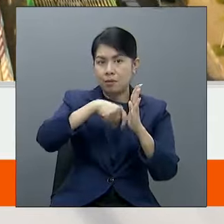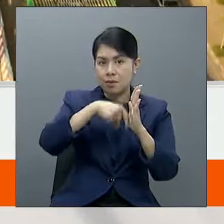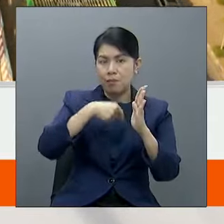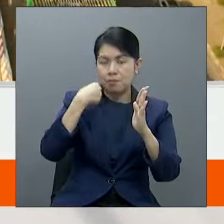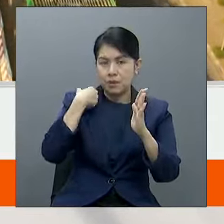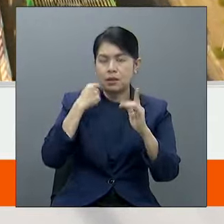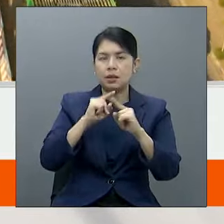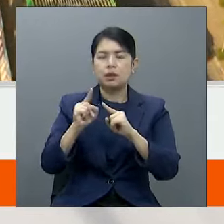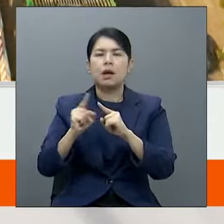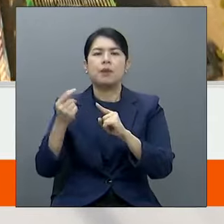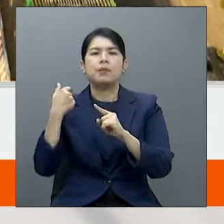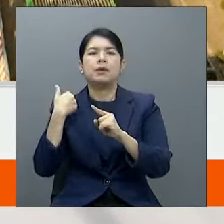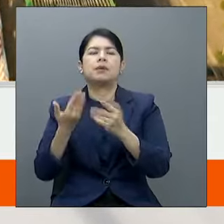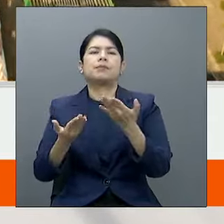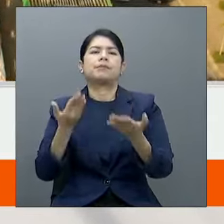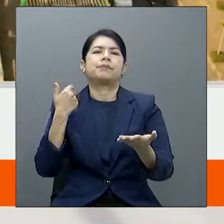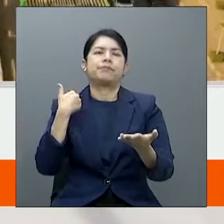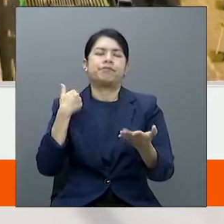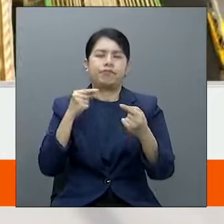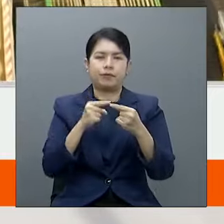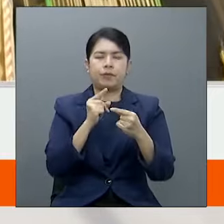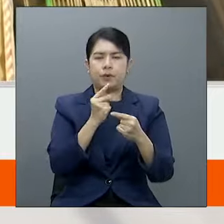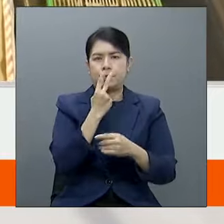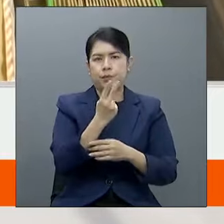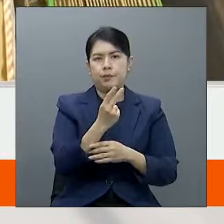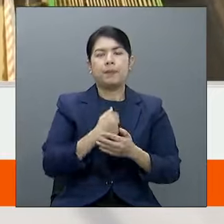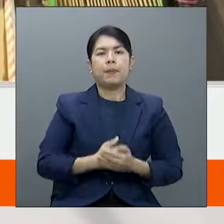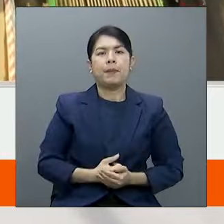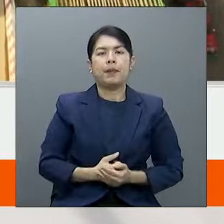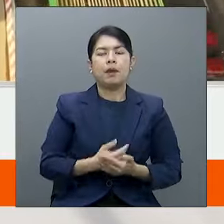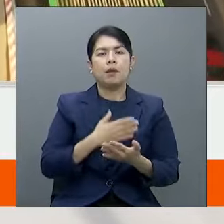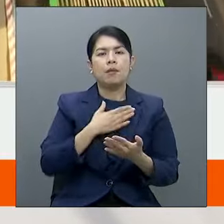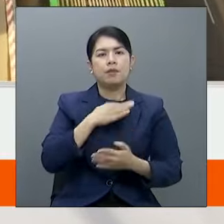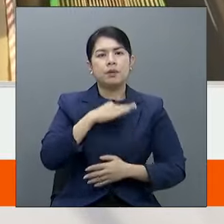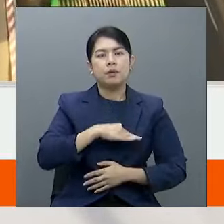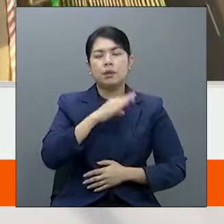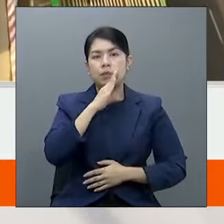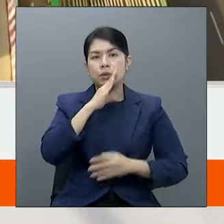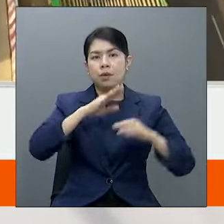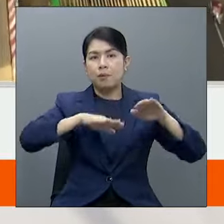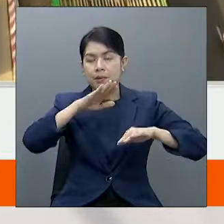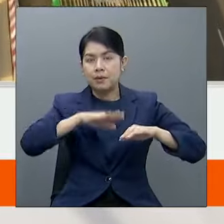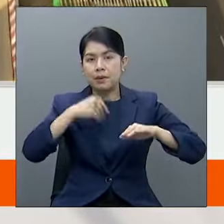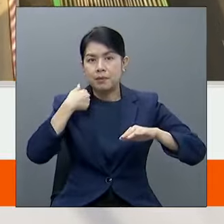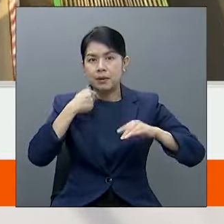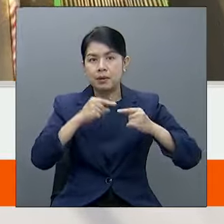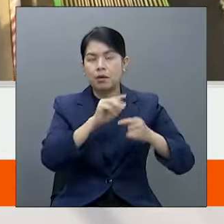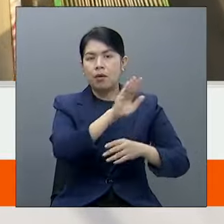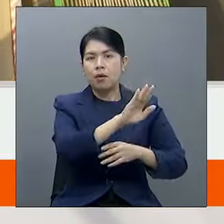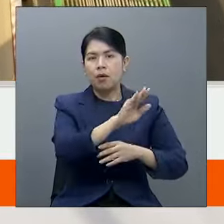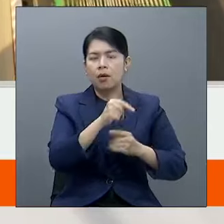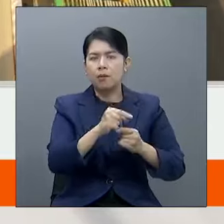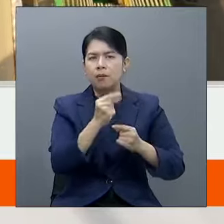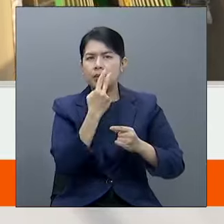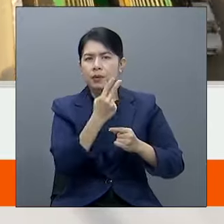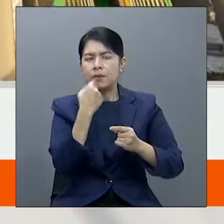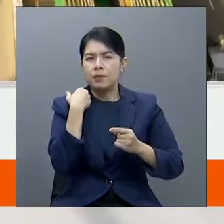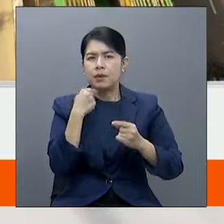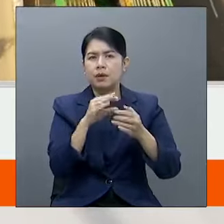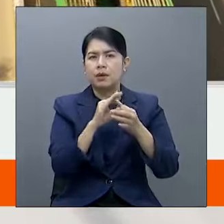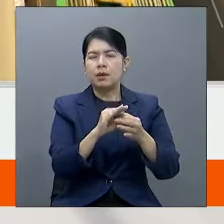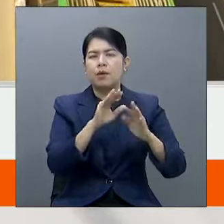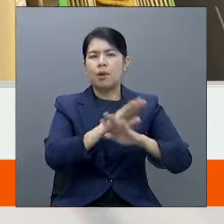ครับนั้นก็ต้องมาดูกันรายละเอียดแต่ผมคิดว่าถ้าเทียบระหว่างการไปถึงจุดที่ต้องยกเลิกสั